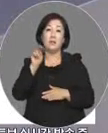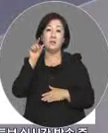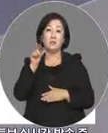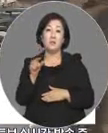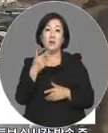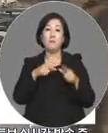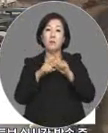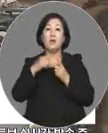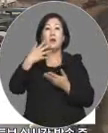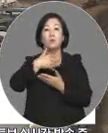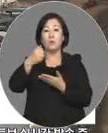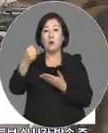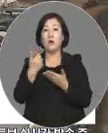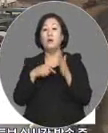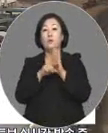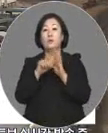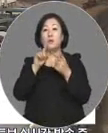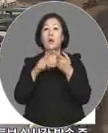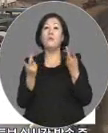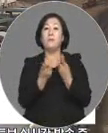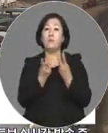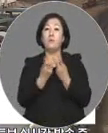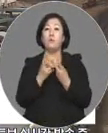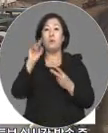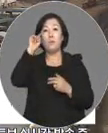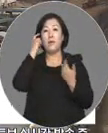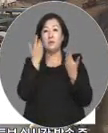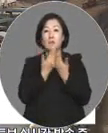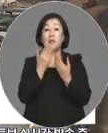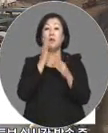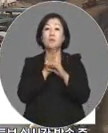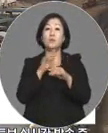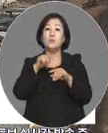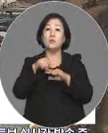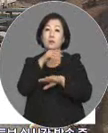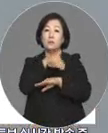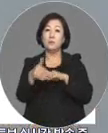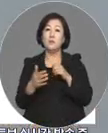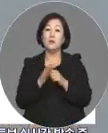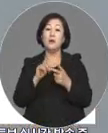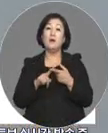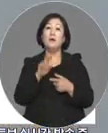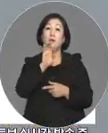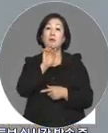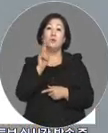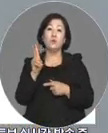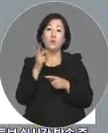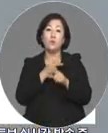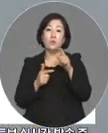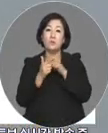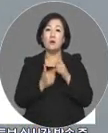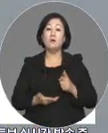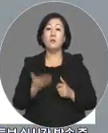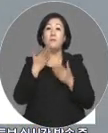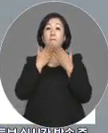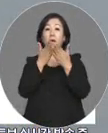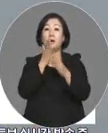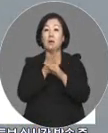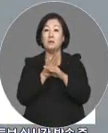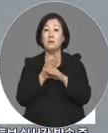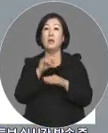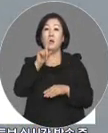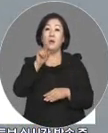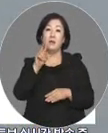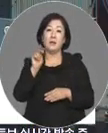이유로 불허 할 가능성이 큰 걸로 전해지고 있습니다 이유는 양사의 합병 으로 고부가 선박인 lng 운반선 의